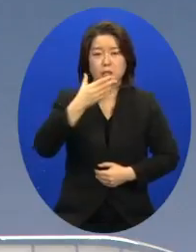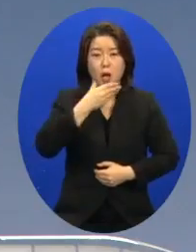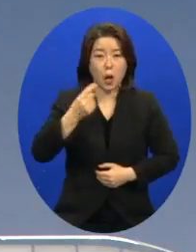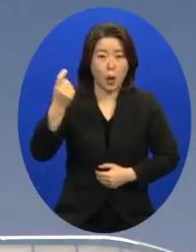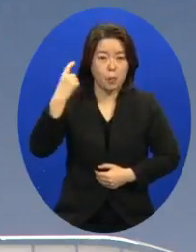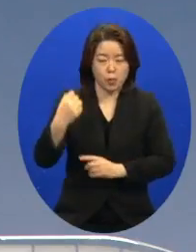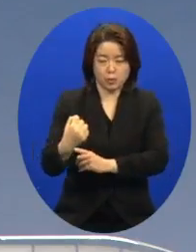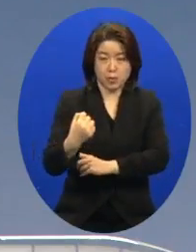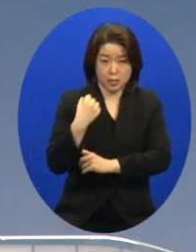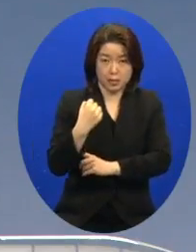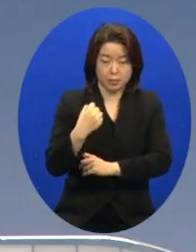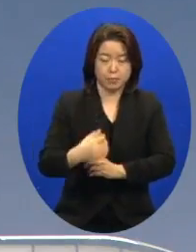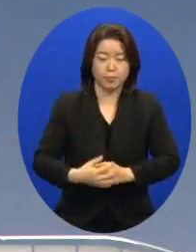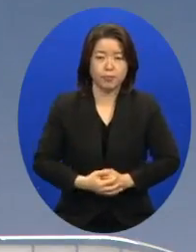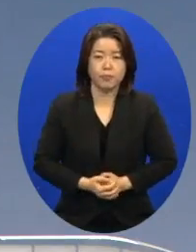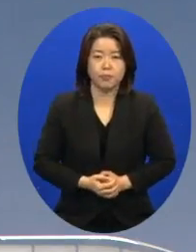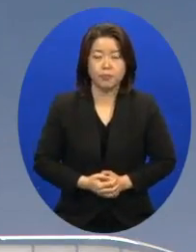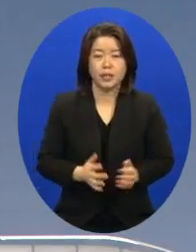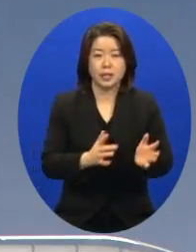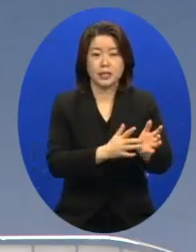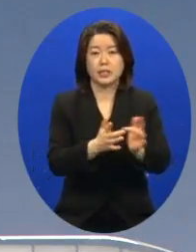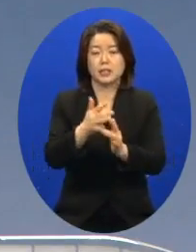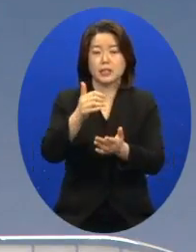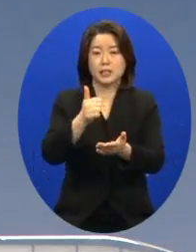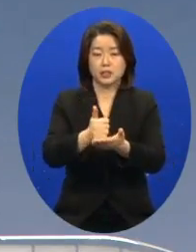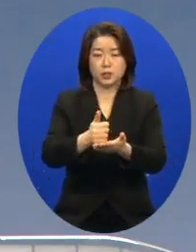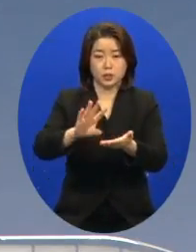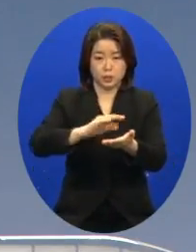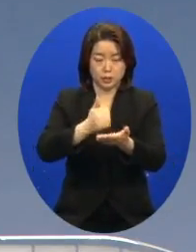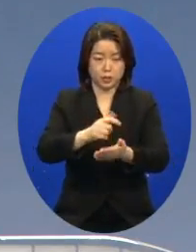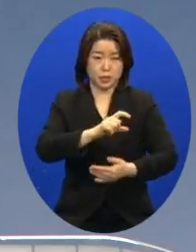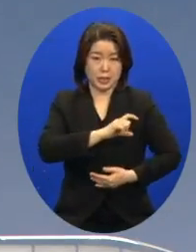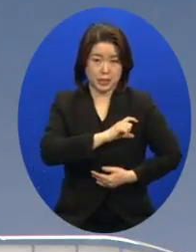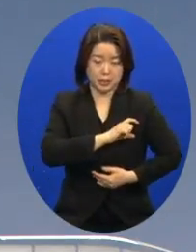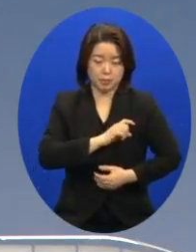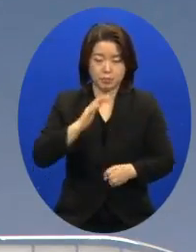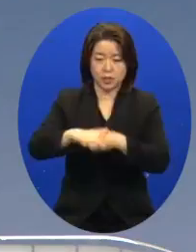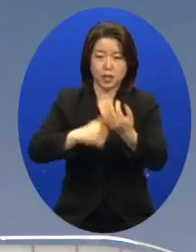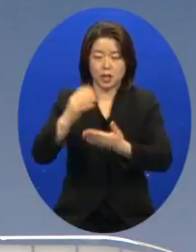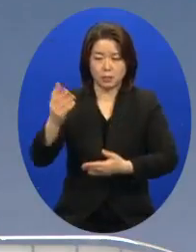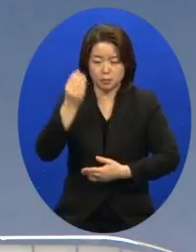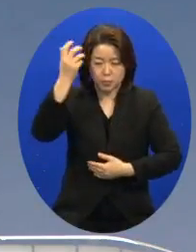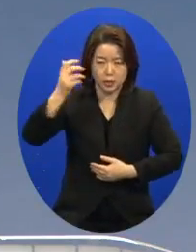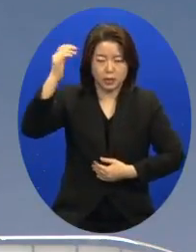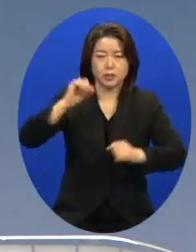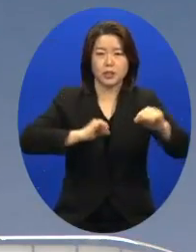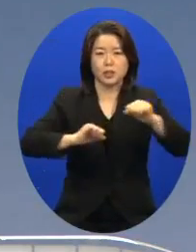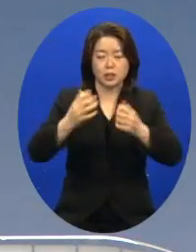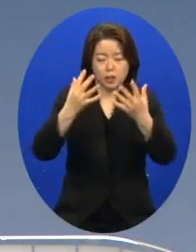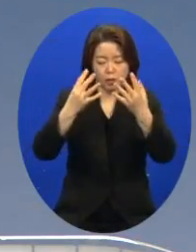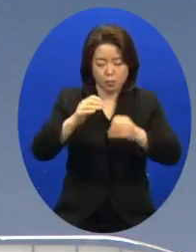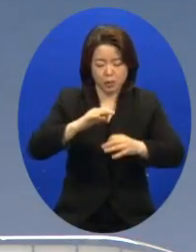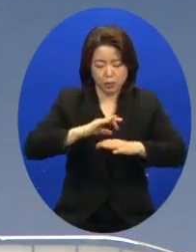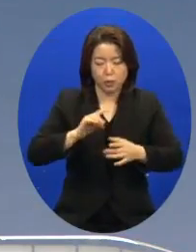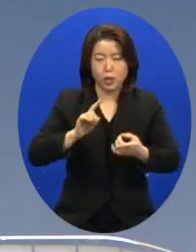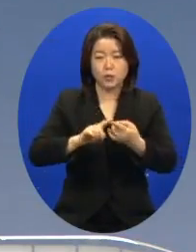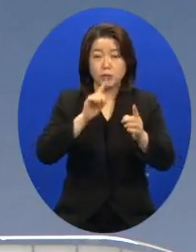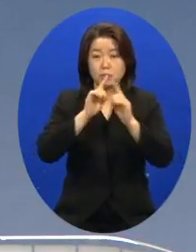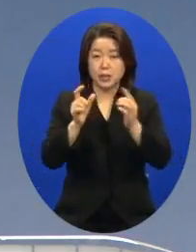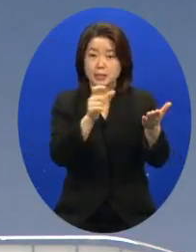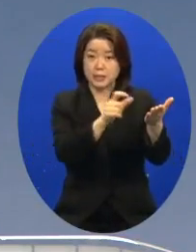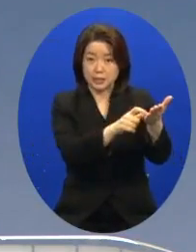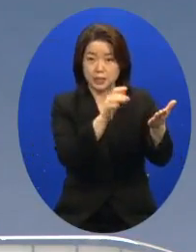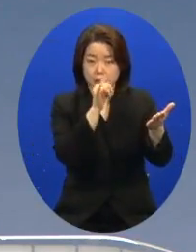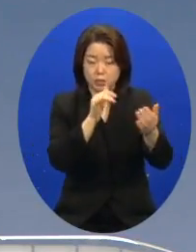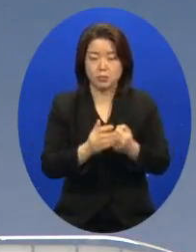능력 예수 그리스도의 이름과 하나님의 성령의 역사가 얼마나 놀라운 가를 말씀하고 있습니다